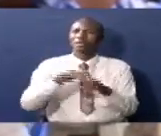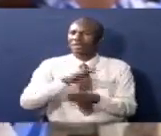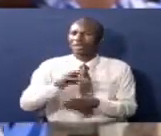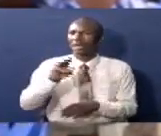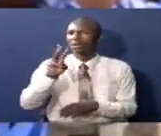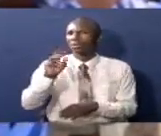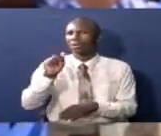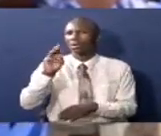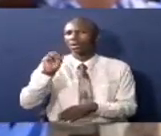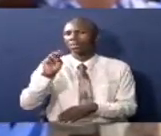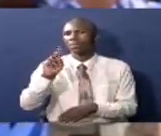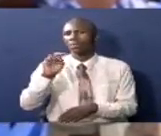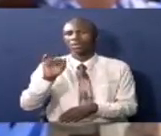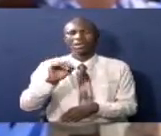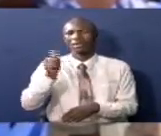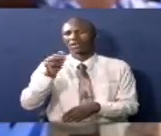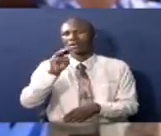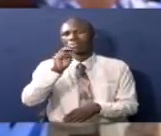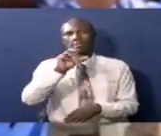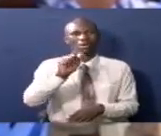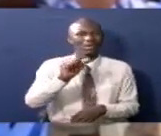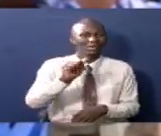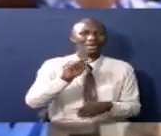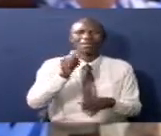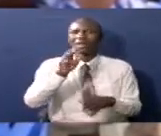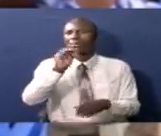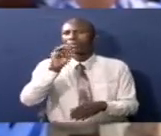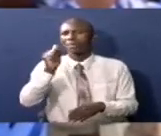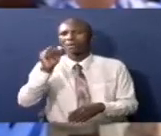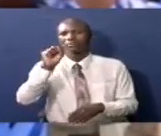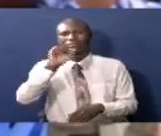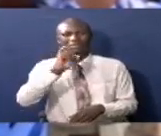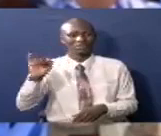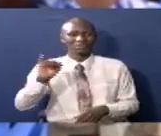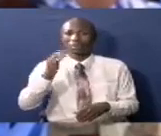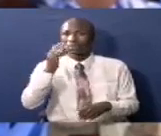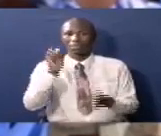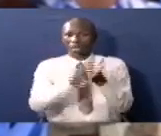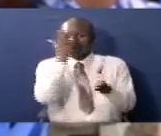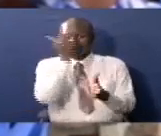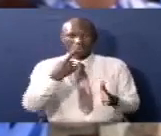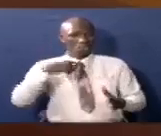ingizi mwala na ingi Masii na hindi kitu mini kiu